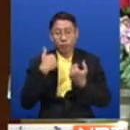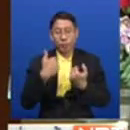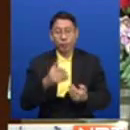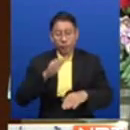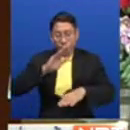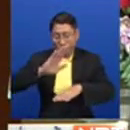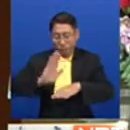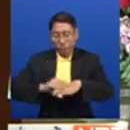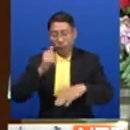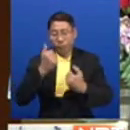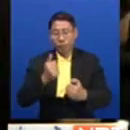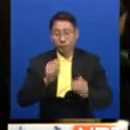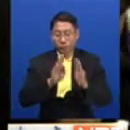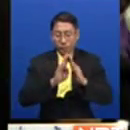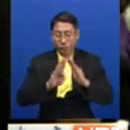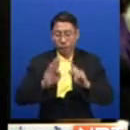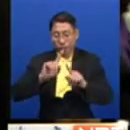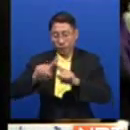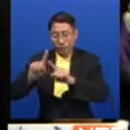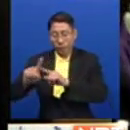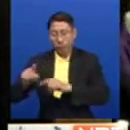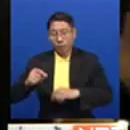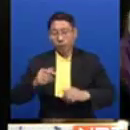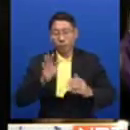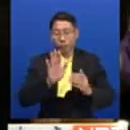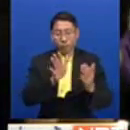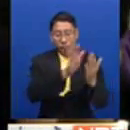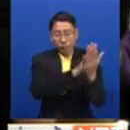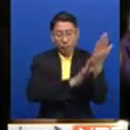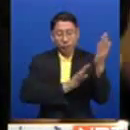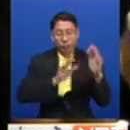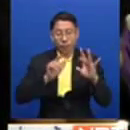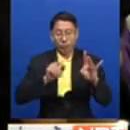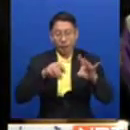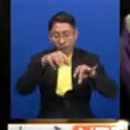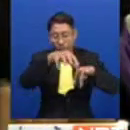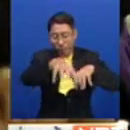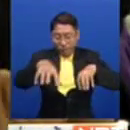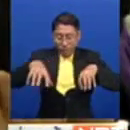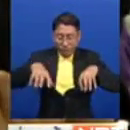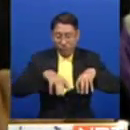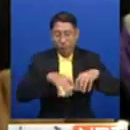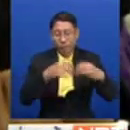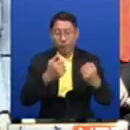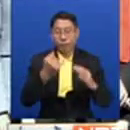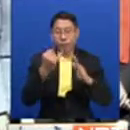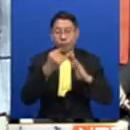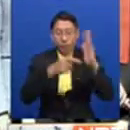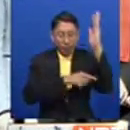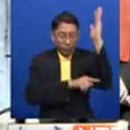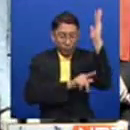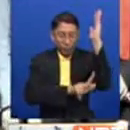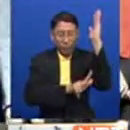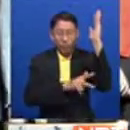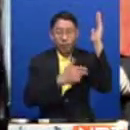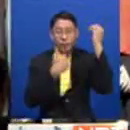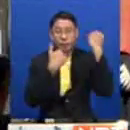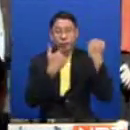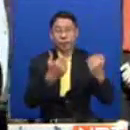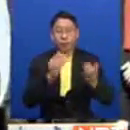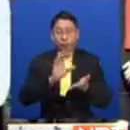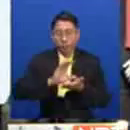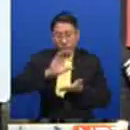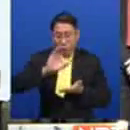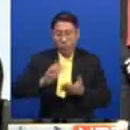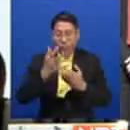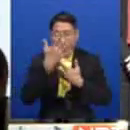เชี่ยวชาญจากบริษัทหลักทรัพย์ชั้นนำระดับประเทศทั้ง8แห่งมีสาขาอยู่ในจังหวัดภูเก็ตเนี่ยแหละค่ะมีนักลง